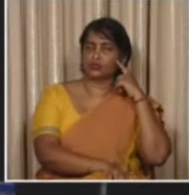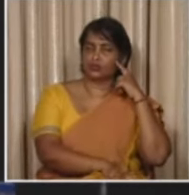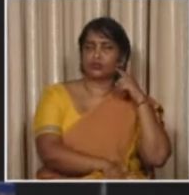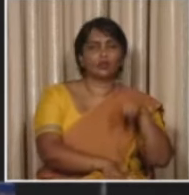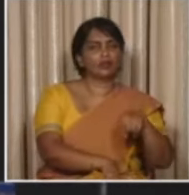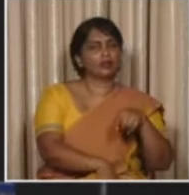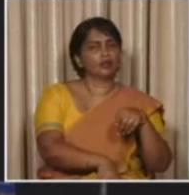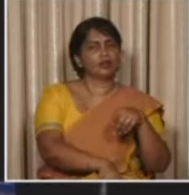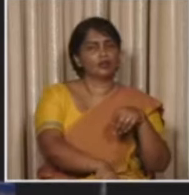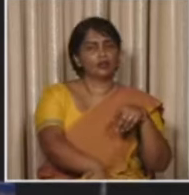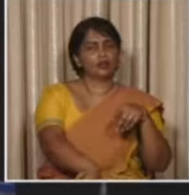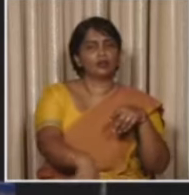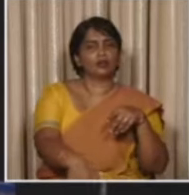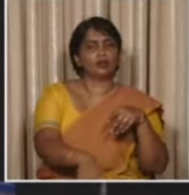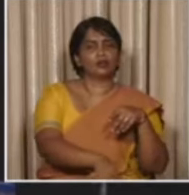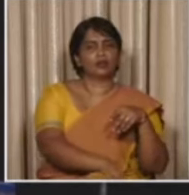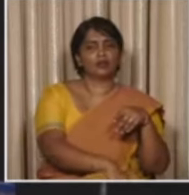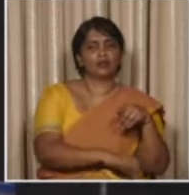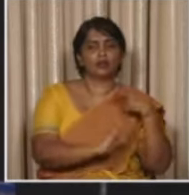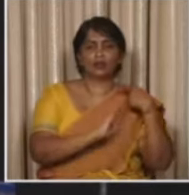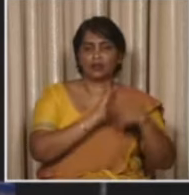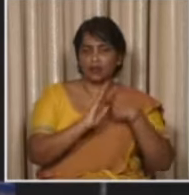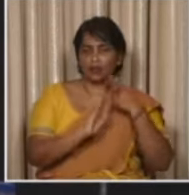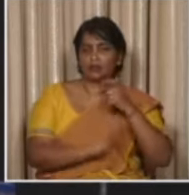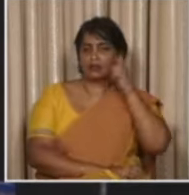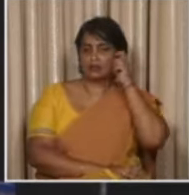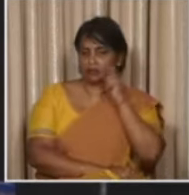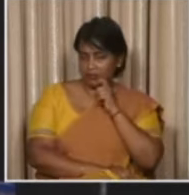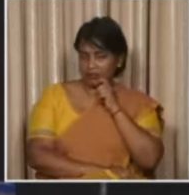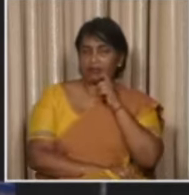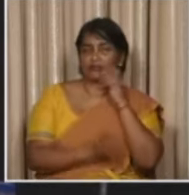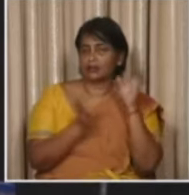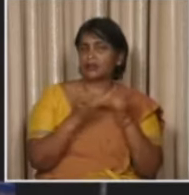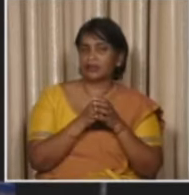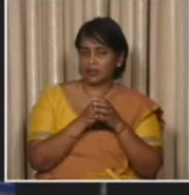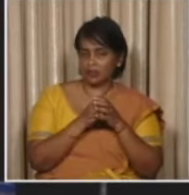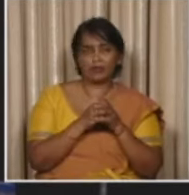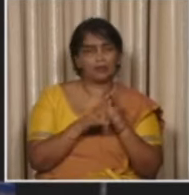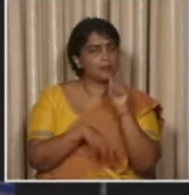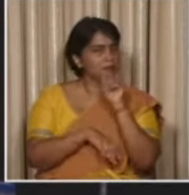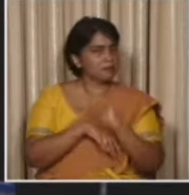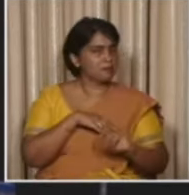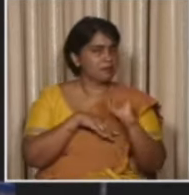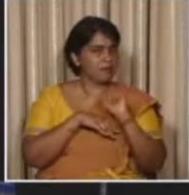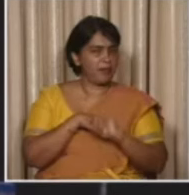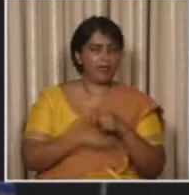രട്ടേ അന്തവാദി കണ്ടായമാക് ത്രസ്തവാദി കണ്ടായമാക് സംവിധാനയ വെമിൻ സിറ്റിനുവ